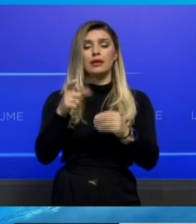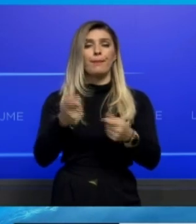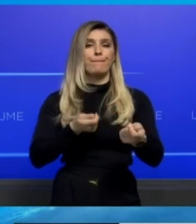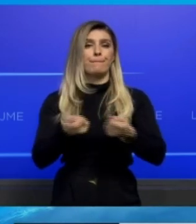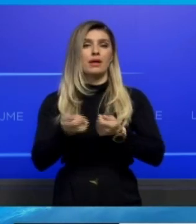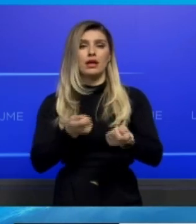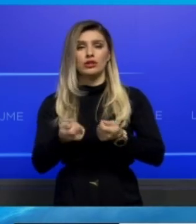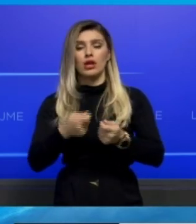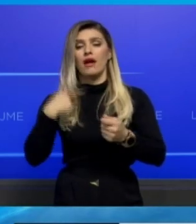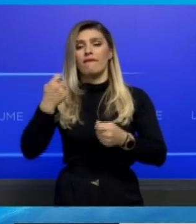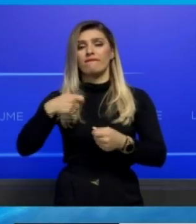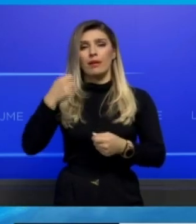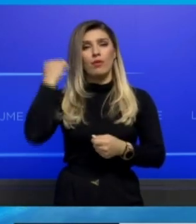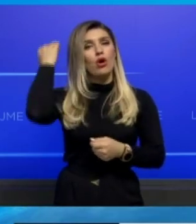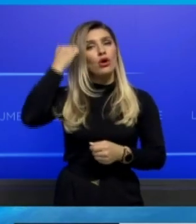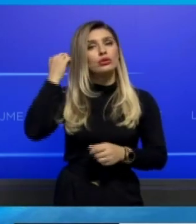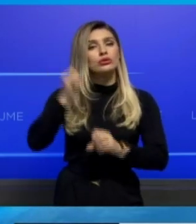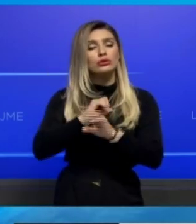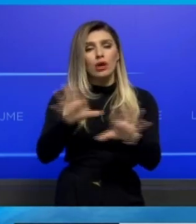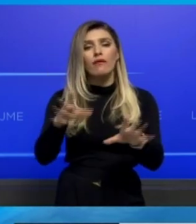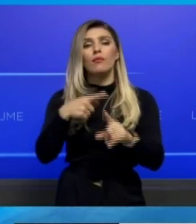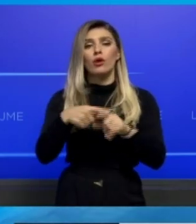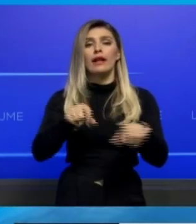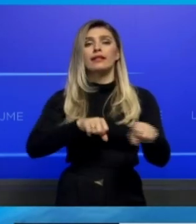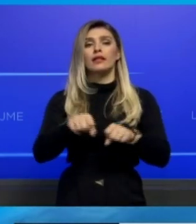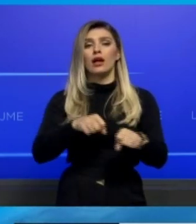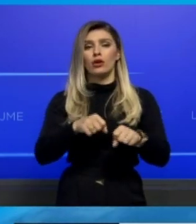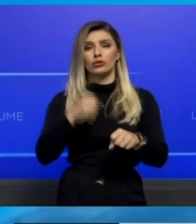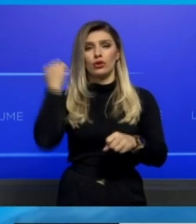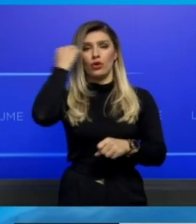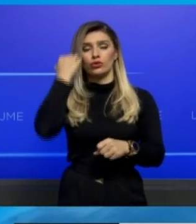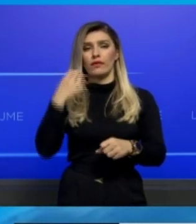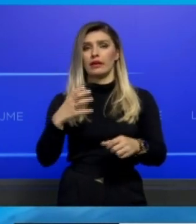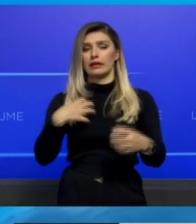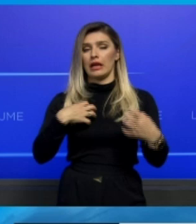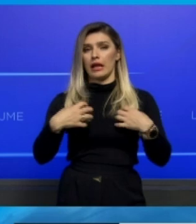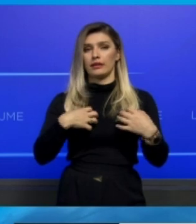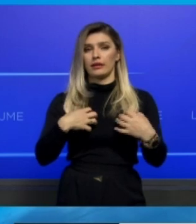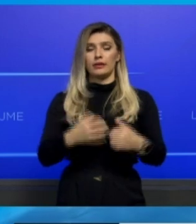producente në Kosova Film dhe ishte drejtoreshe e Teatrit Kombëtar të Kosovës.